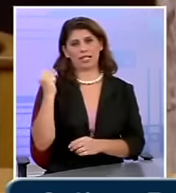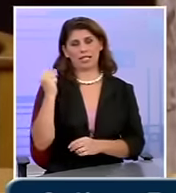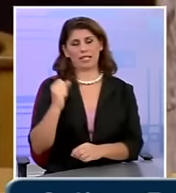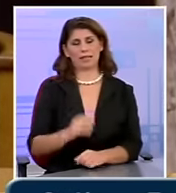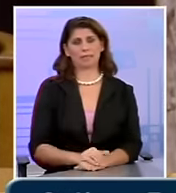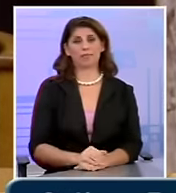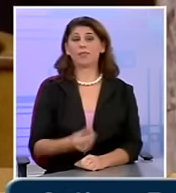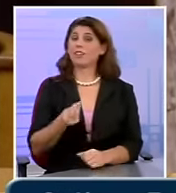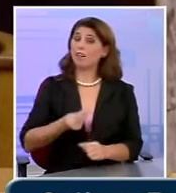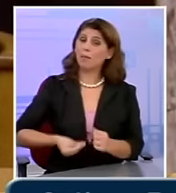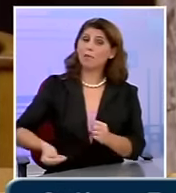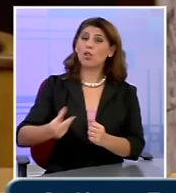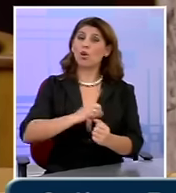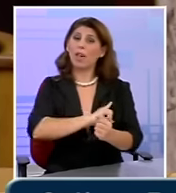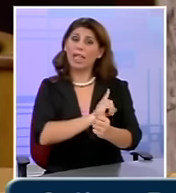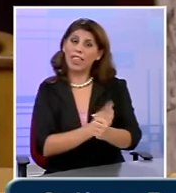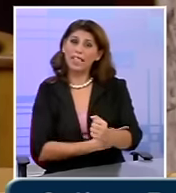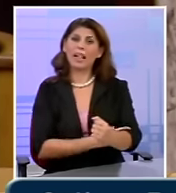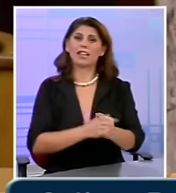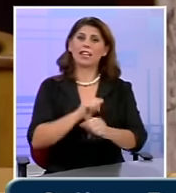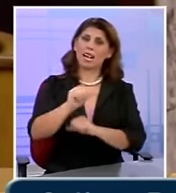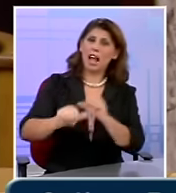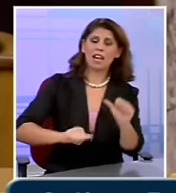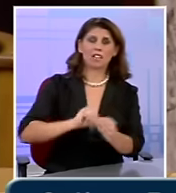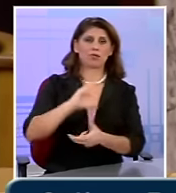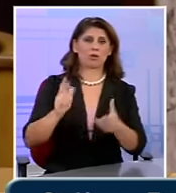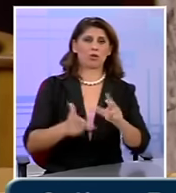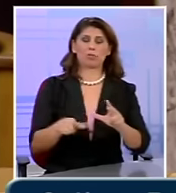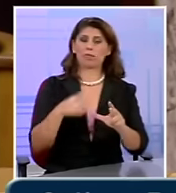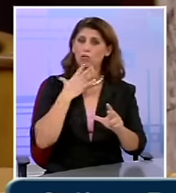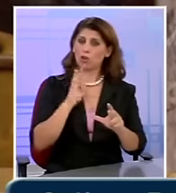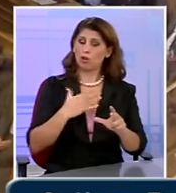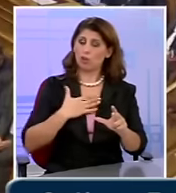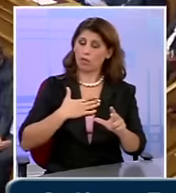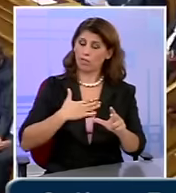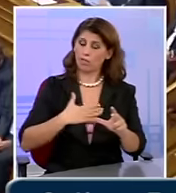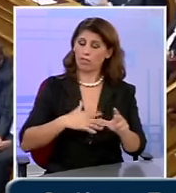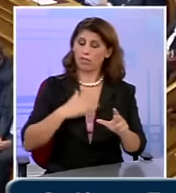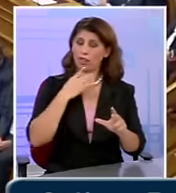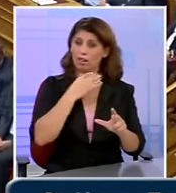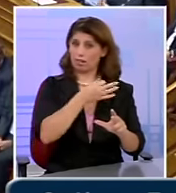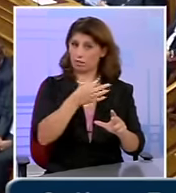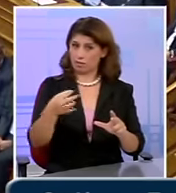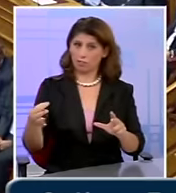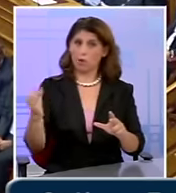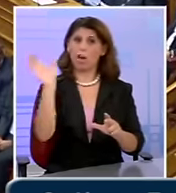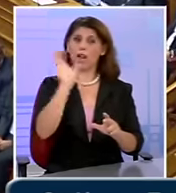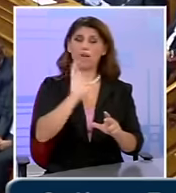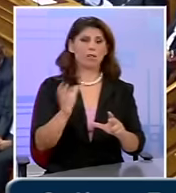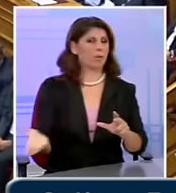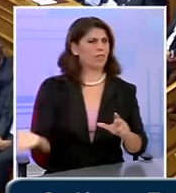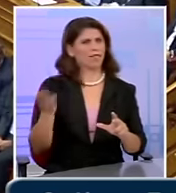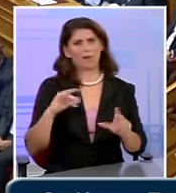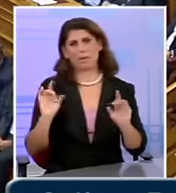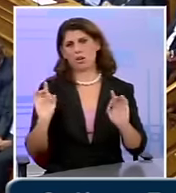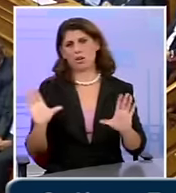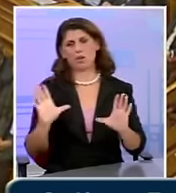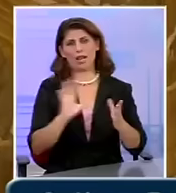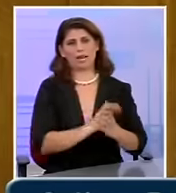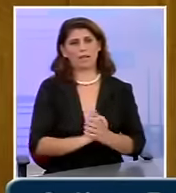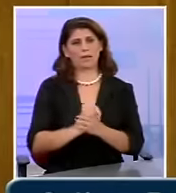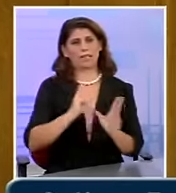πιο ικανοί να αλλάξουμε τον κόσμο. Γι' αυτό το λόγο θα ήθελα εδώ να υπογραμμίσω ότι η Ευρώπη δεν υπάρχει χωρίς αλληλεγγύη και χωρίς